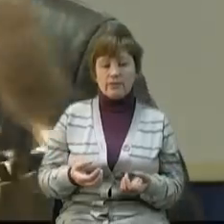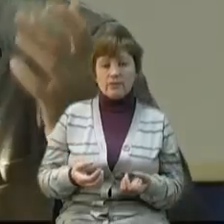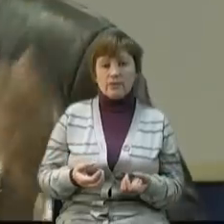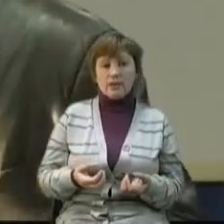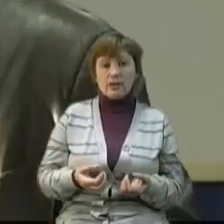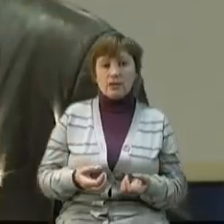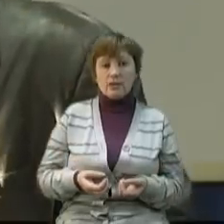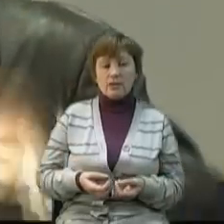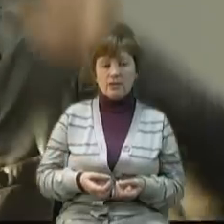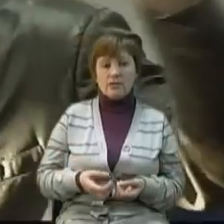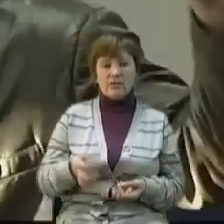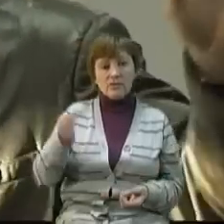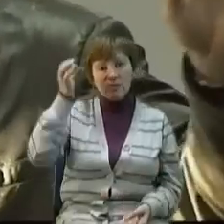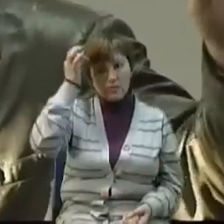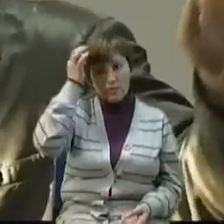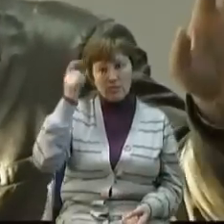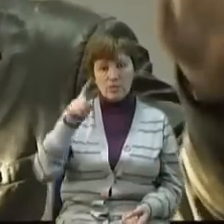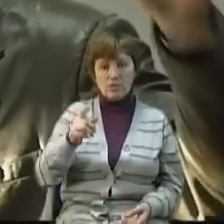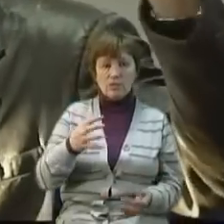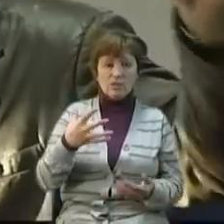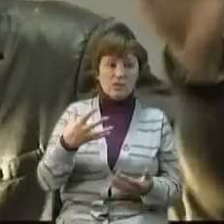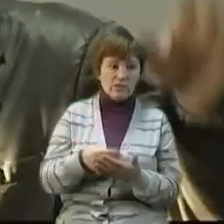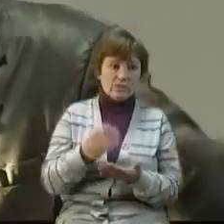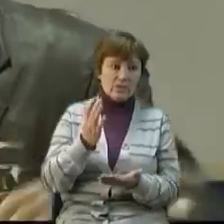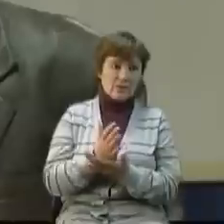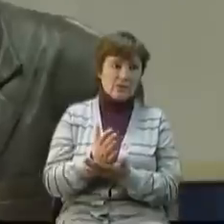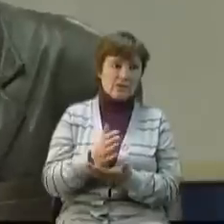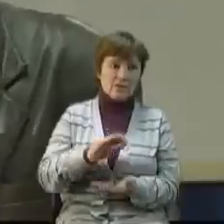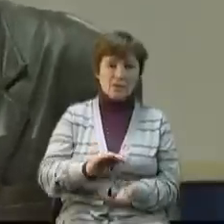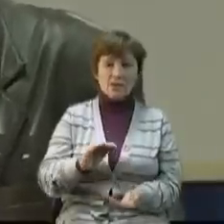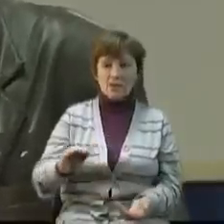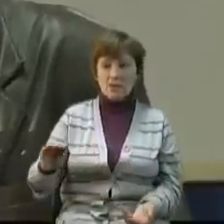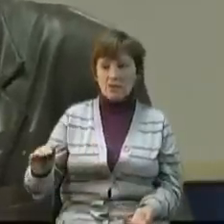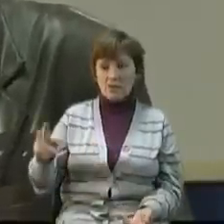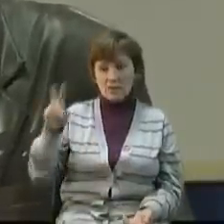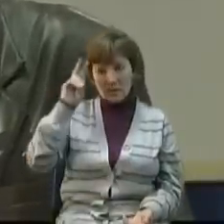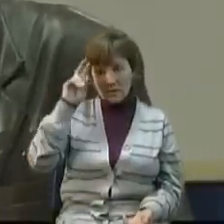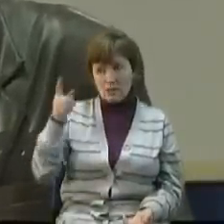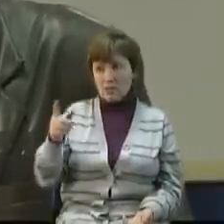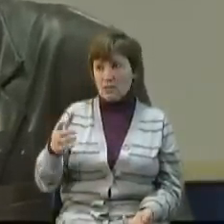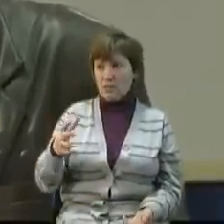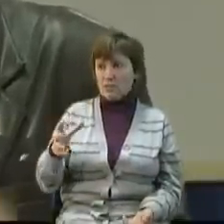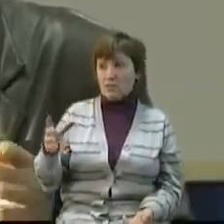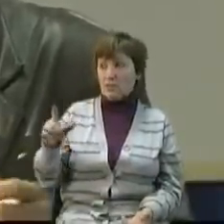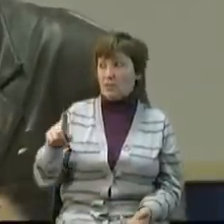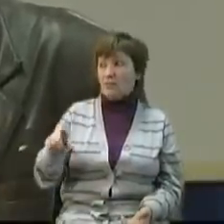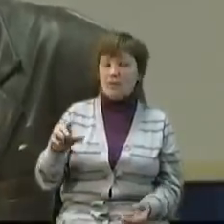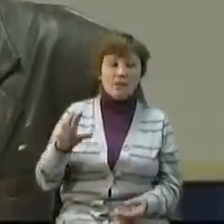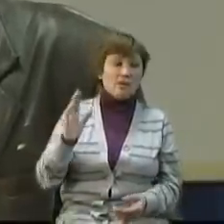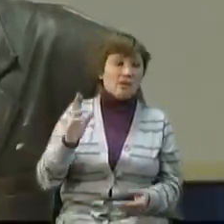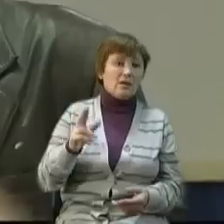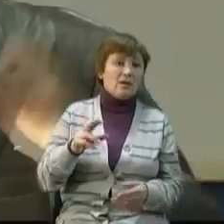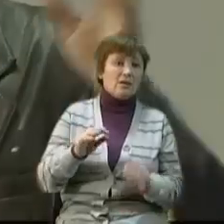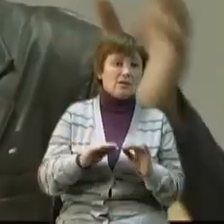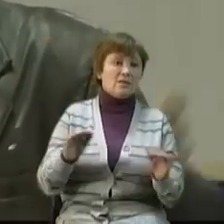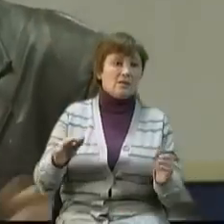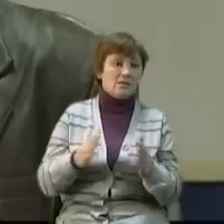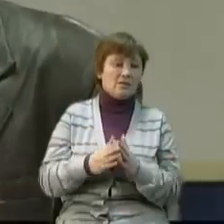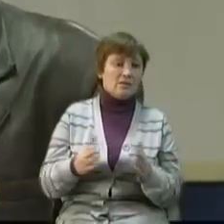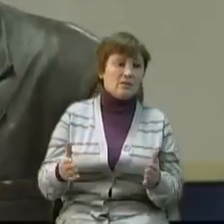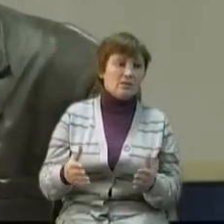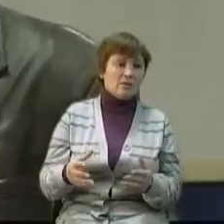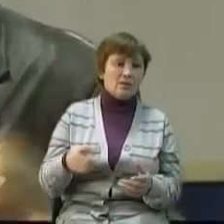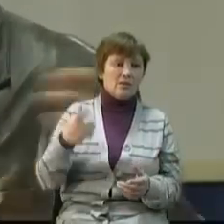очередь вспомнил, что у меня дети там. Я не знаю, что с моими детьми там. Говорю: Господи, сохрани